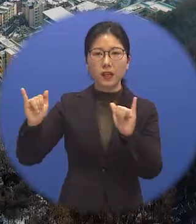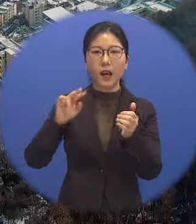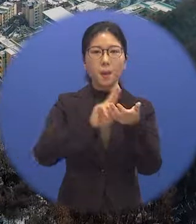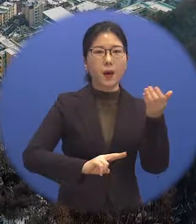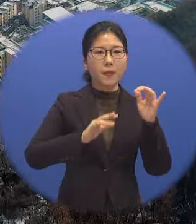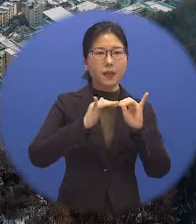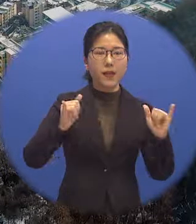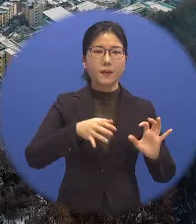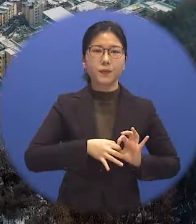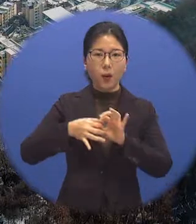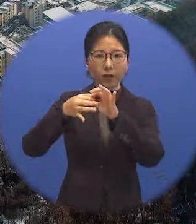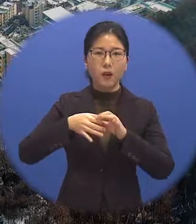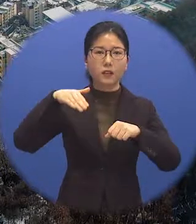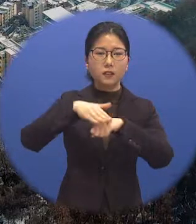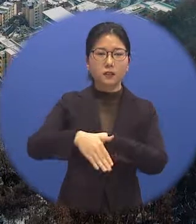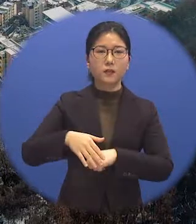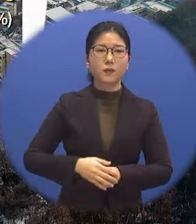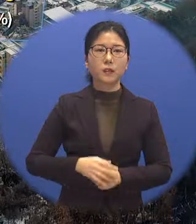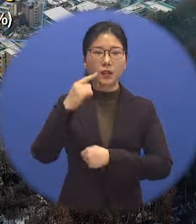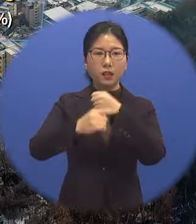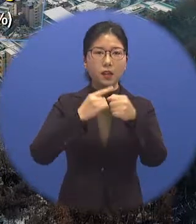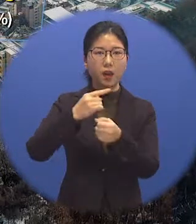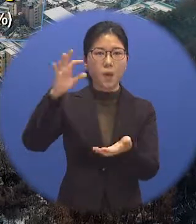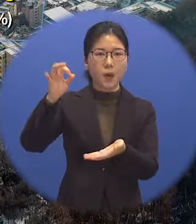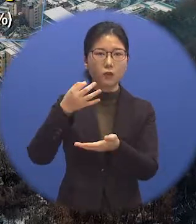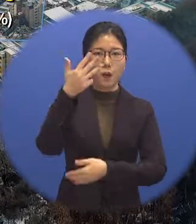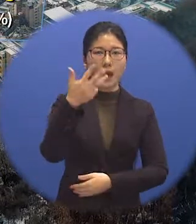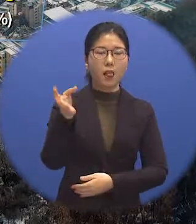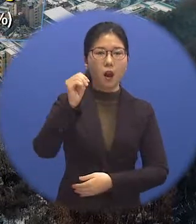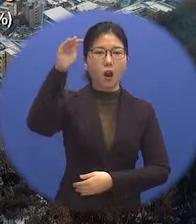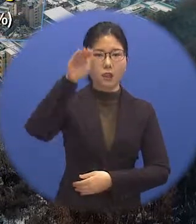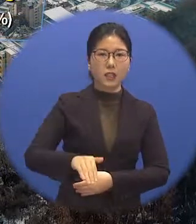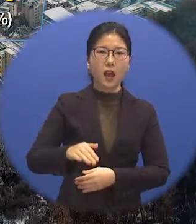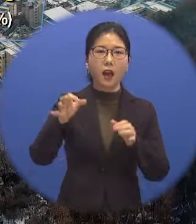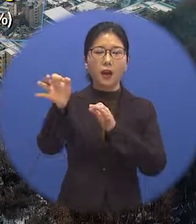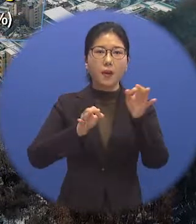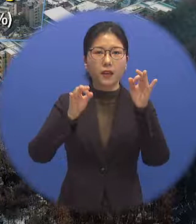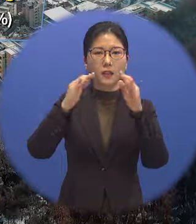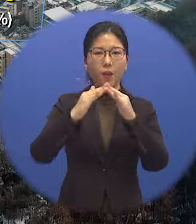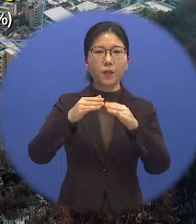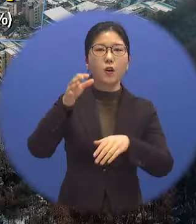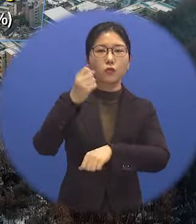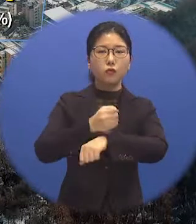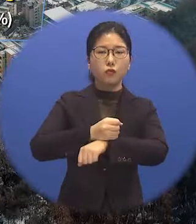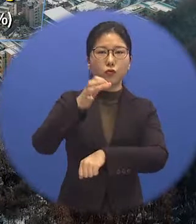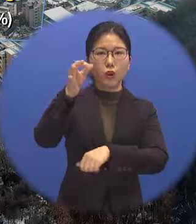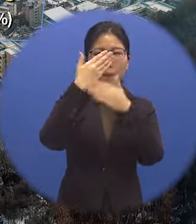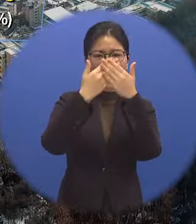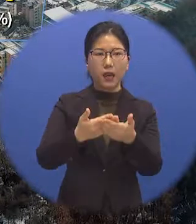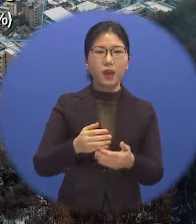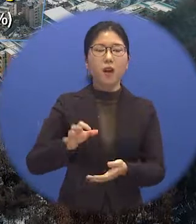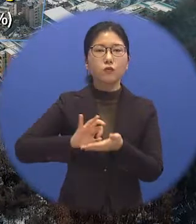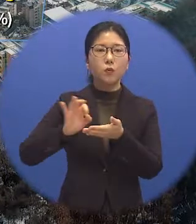직접 연결하는 후불 결제 방식인데요. 연 매출 8억 이하 가맹점은 수수료가 면제되고